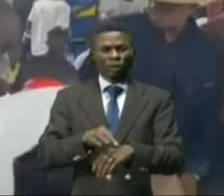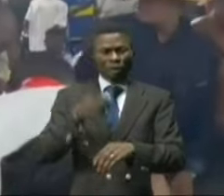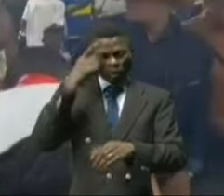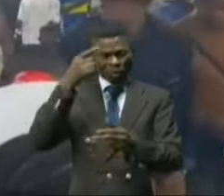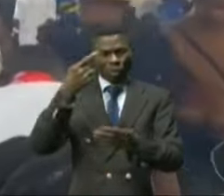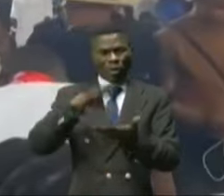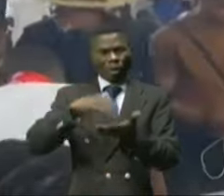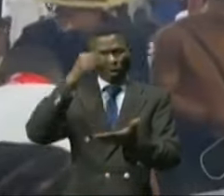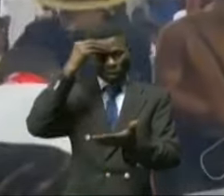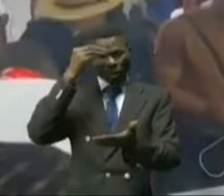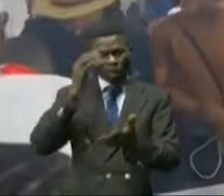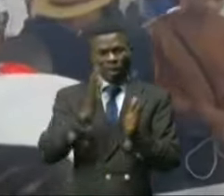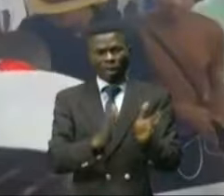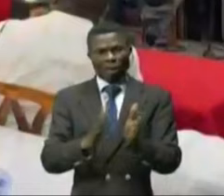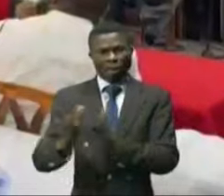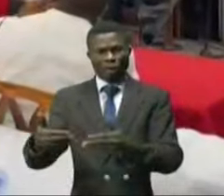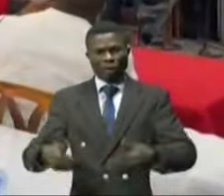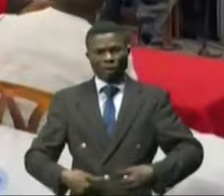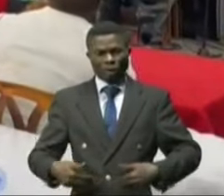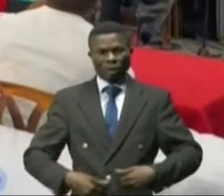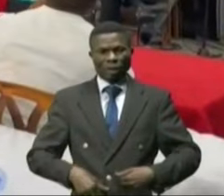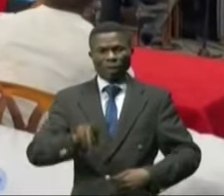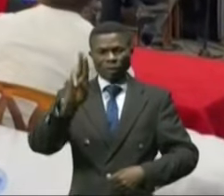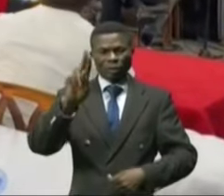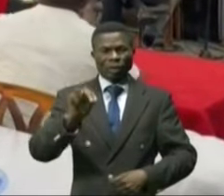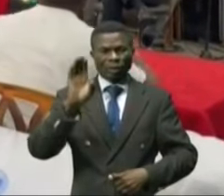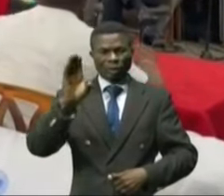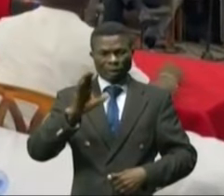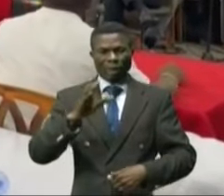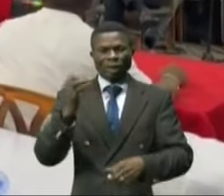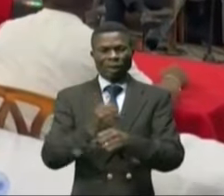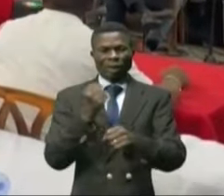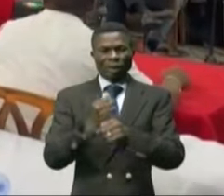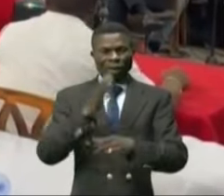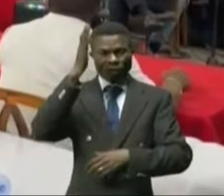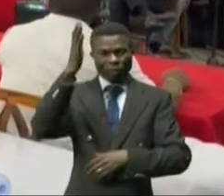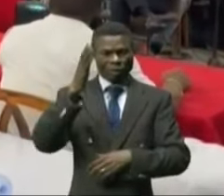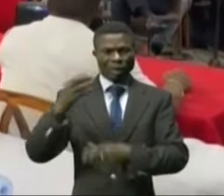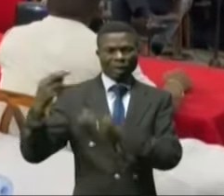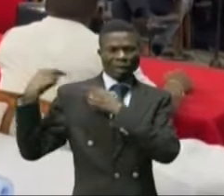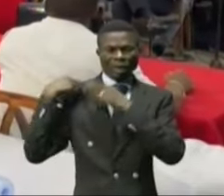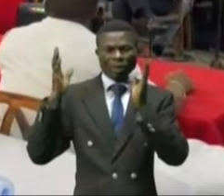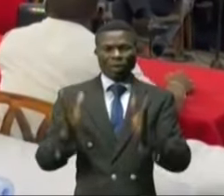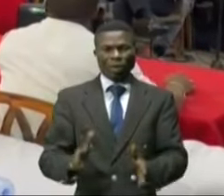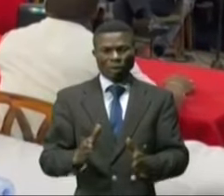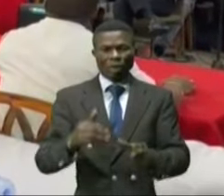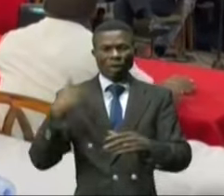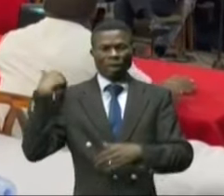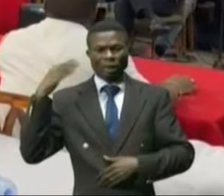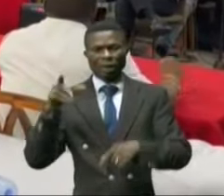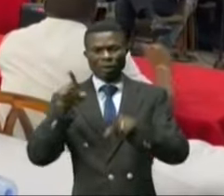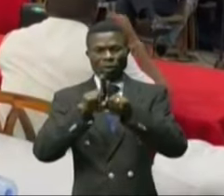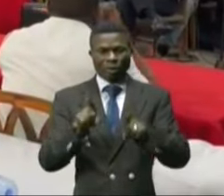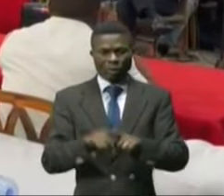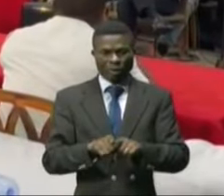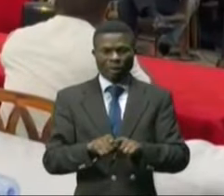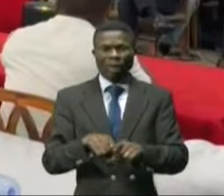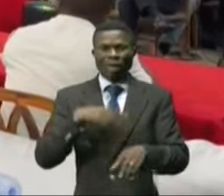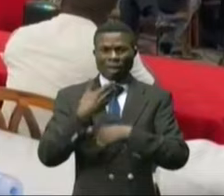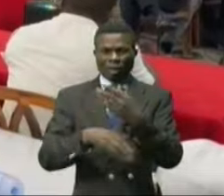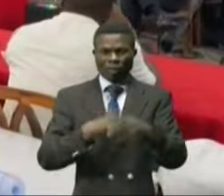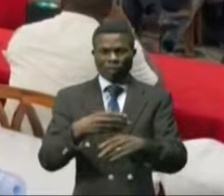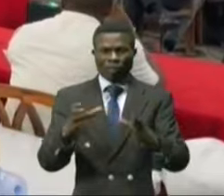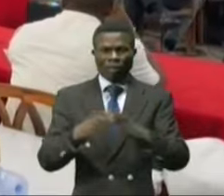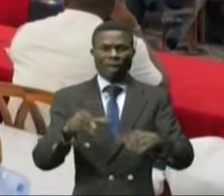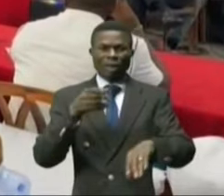d'apprendre et préparer la jeunesse de l'UNC à assumer dans le futur des hautes responsabilités de l'État, mais aussi remplir par la